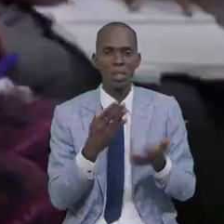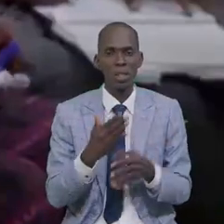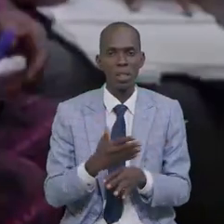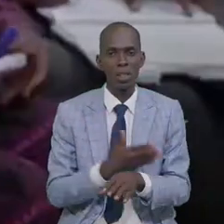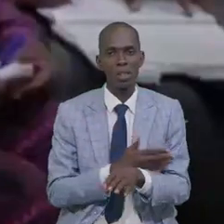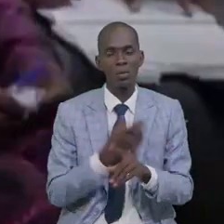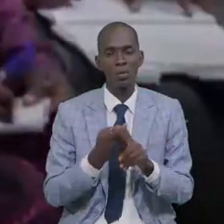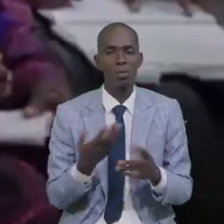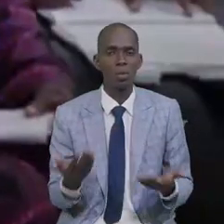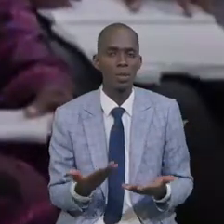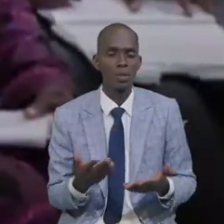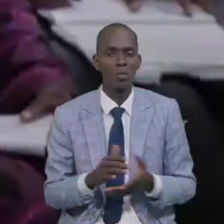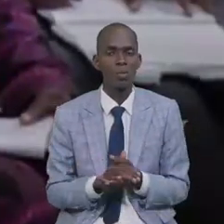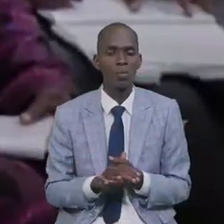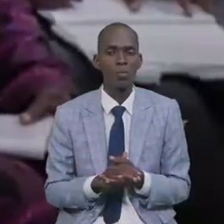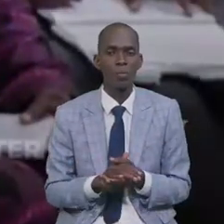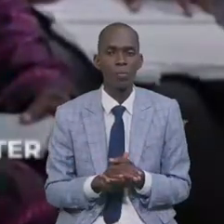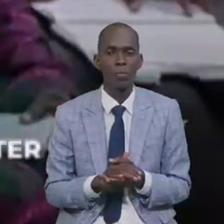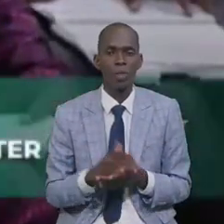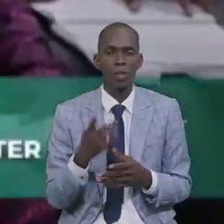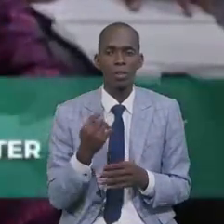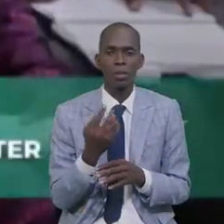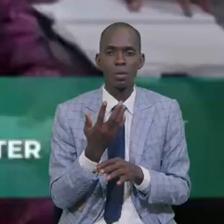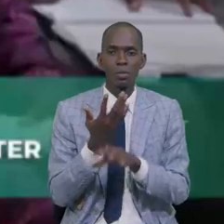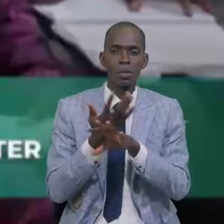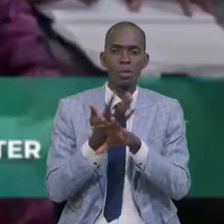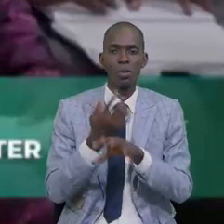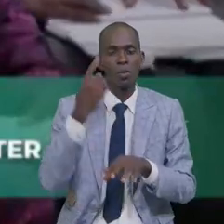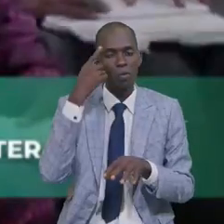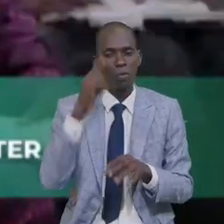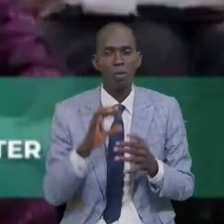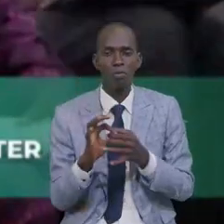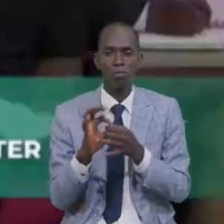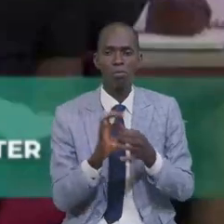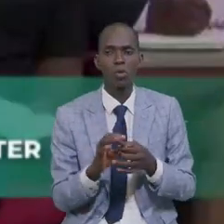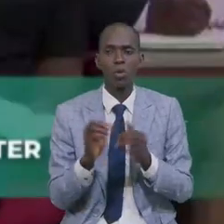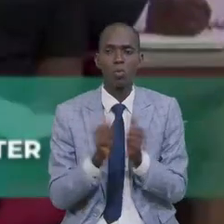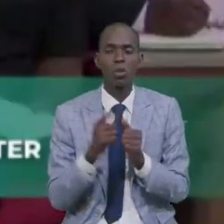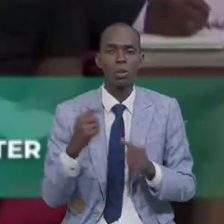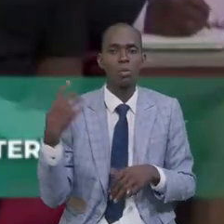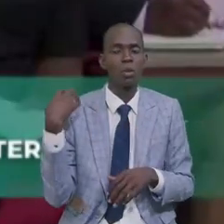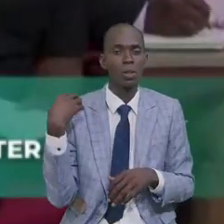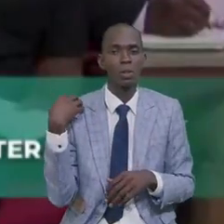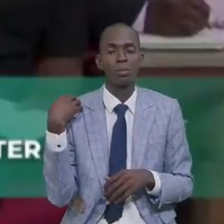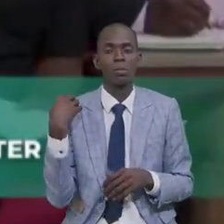Trois éléments également, la pétition pour la compagnie du maître.